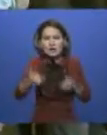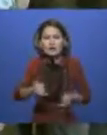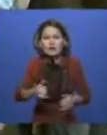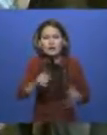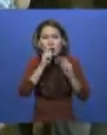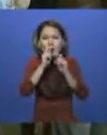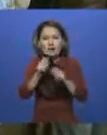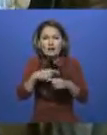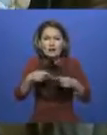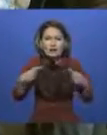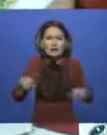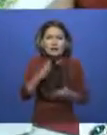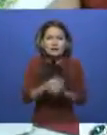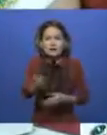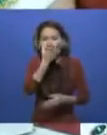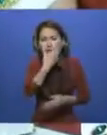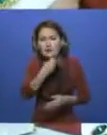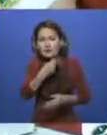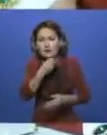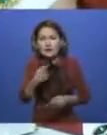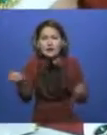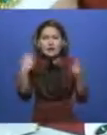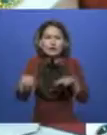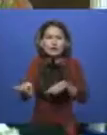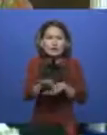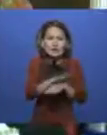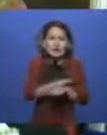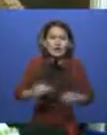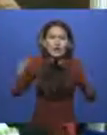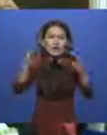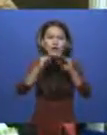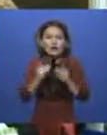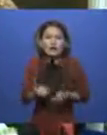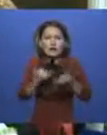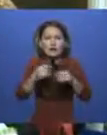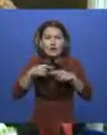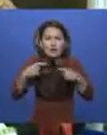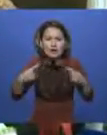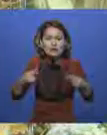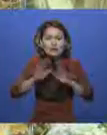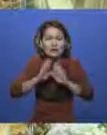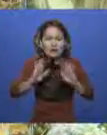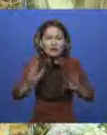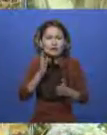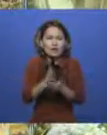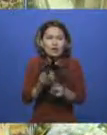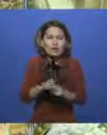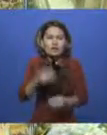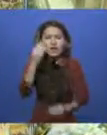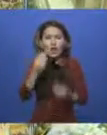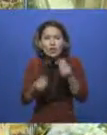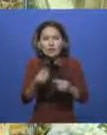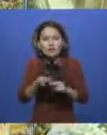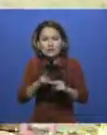барлығын табуға болады. Көздің жауын алар сәнді әшекейлер мен үйді безендіруге арналған түрлі бұйымдар қойылған. Мысалы, мына ойыншық кофе